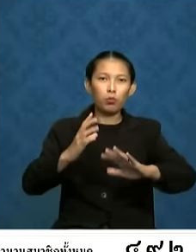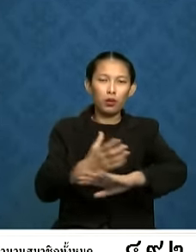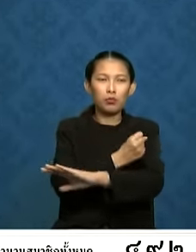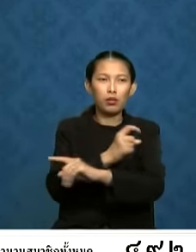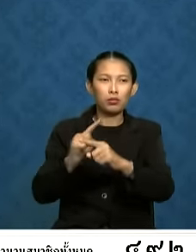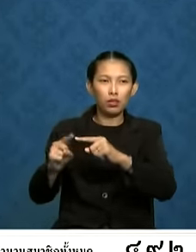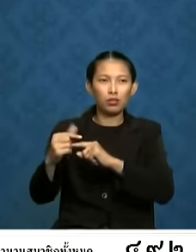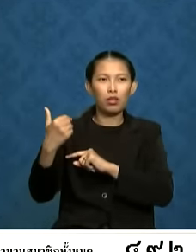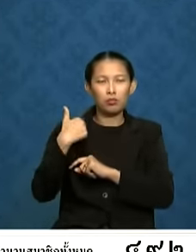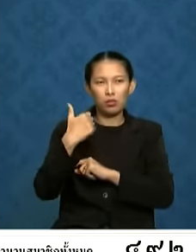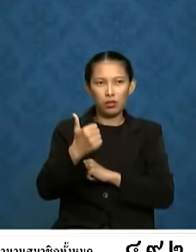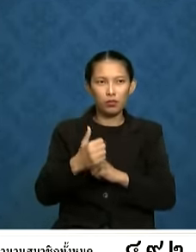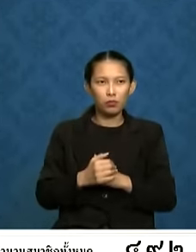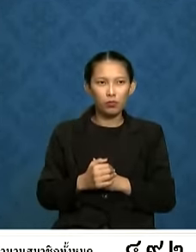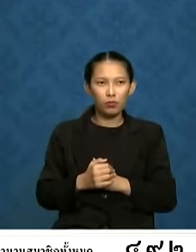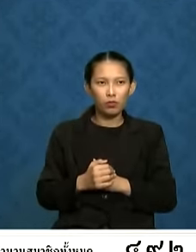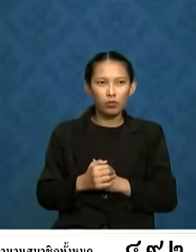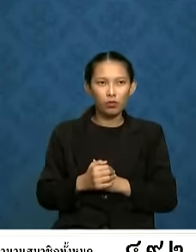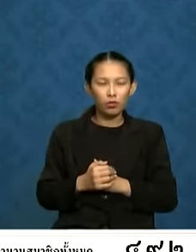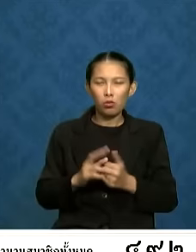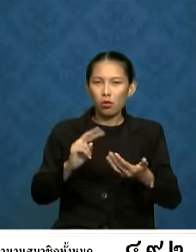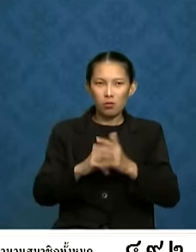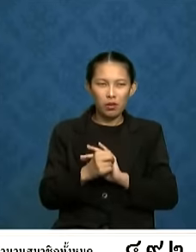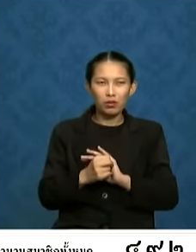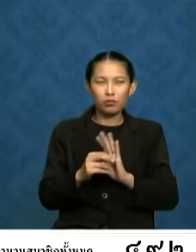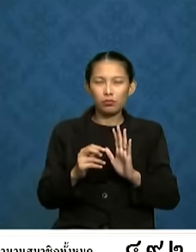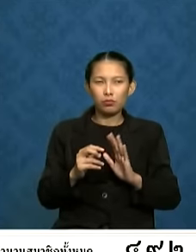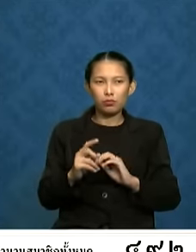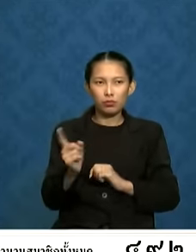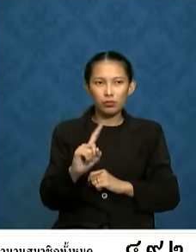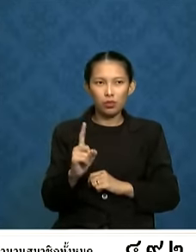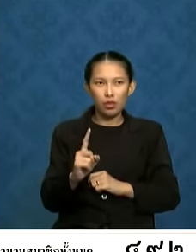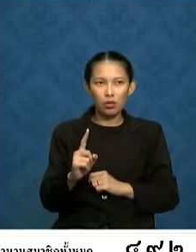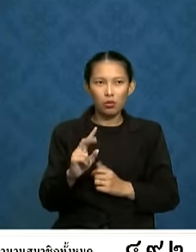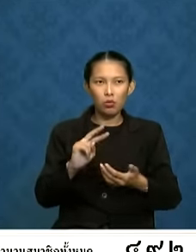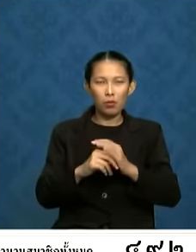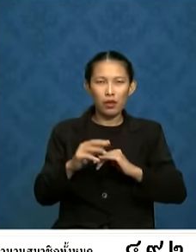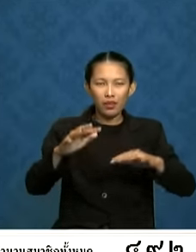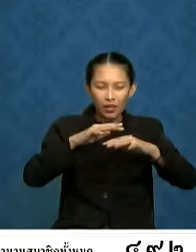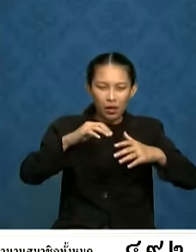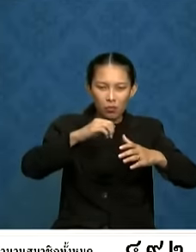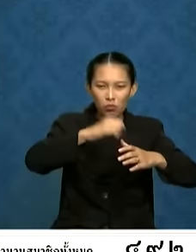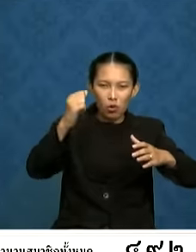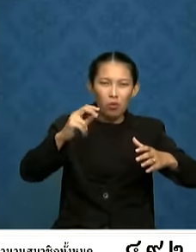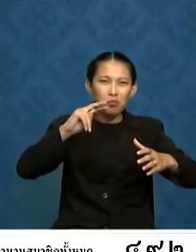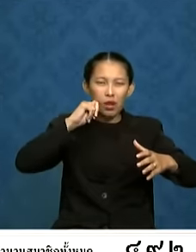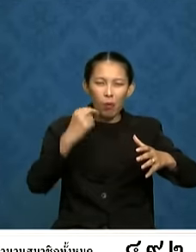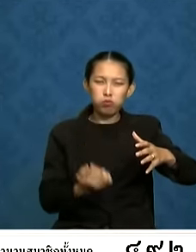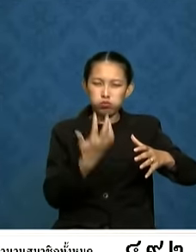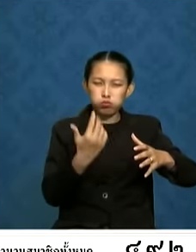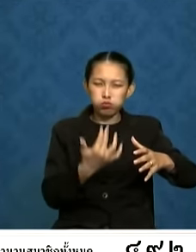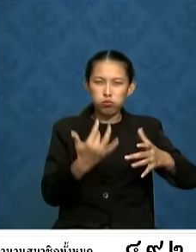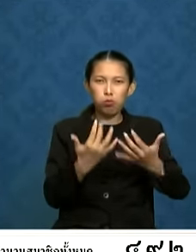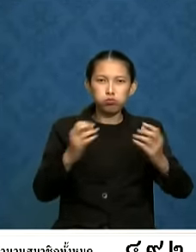ที่เกิดขึ้นไปแล้วออกมามันคือการอย่างน้อยที่สุดเนี่ยนะฮะมันคือการเปิดฝาหม้อให้น้ำที่เดือดและรอวัน